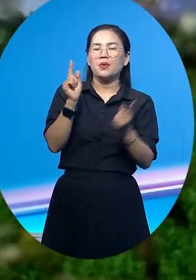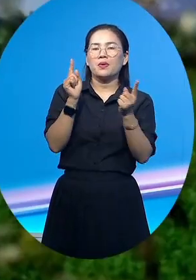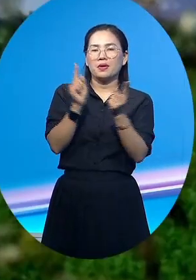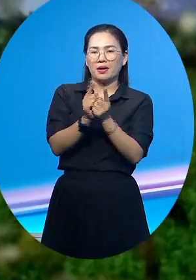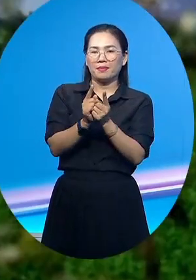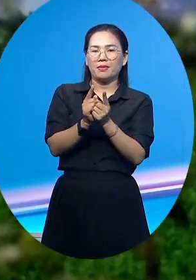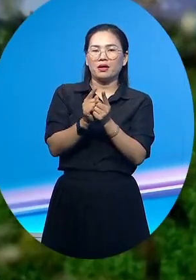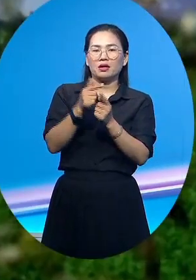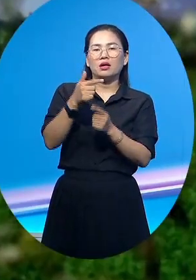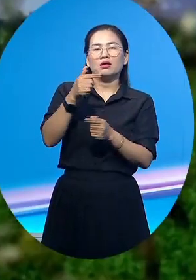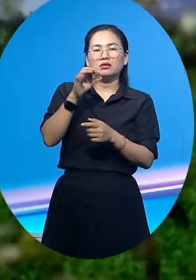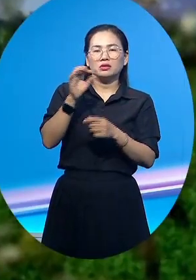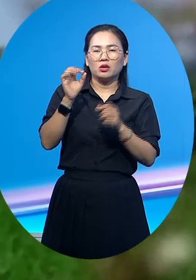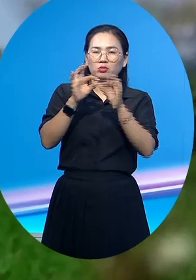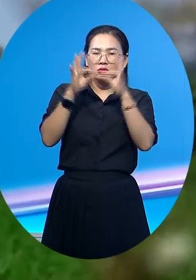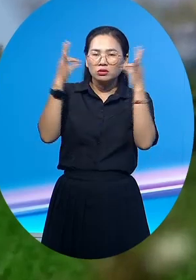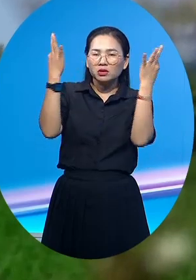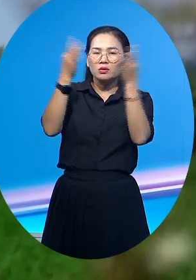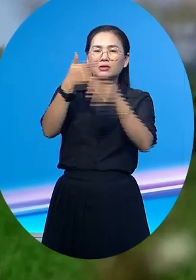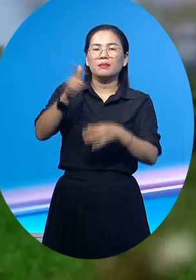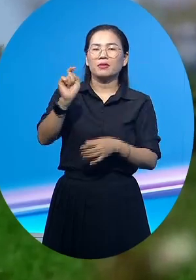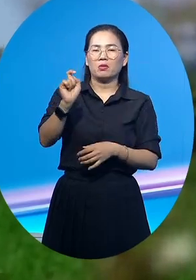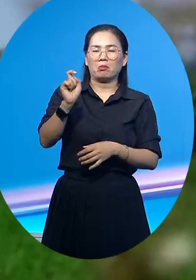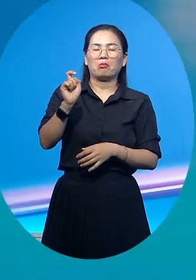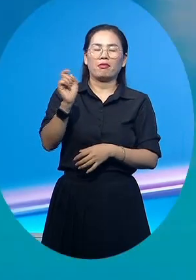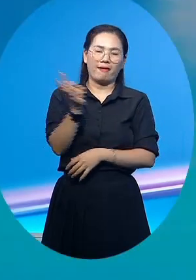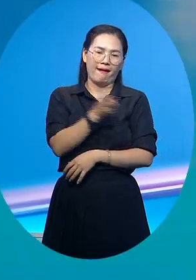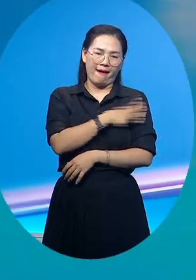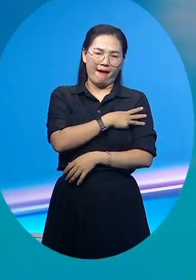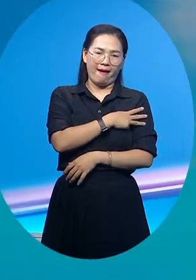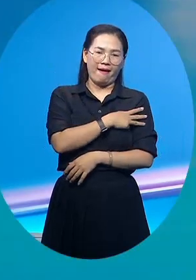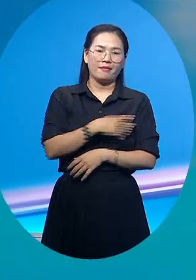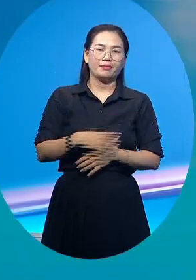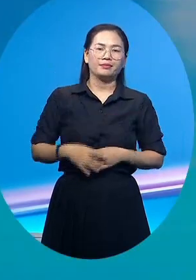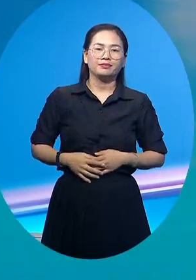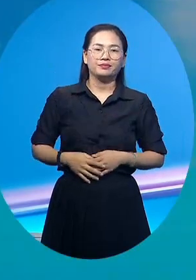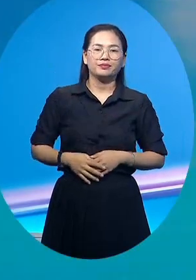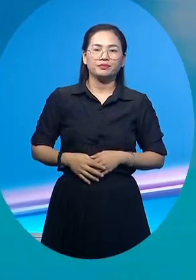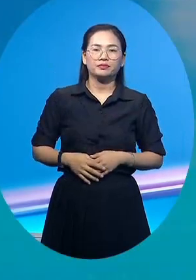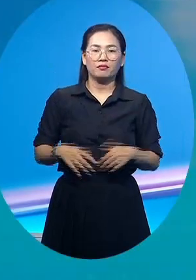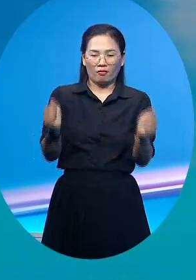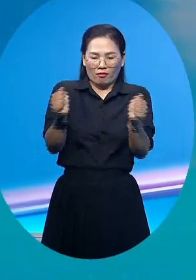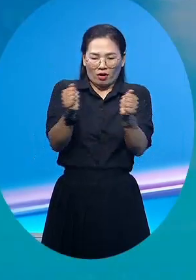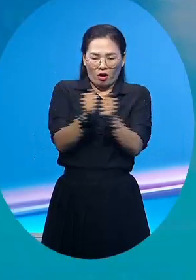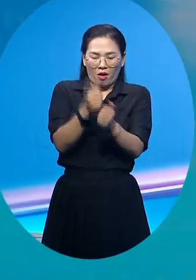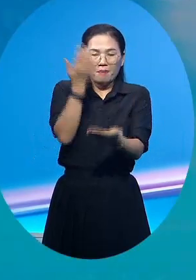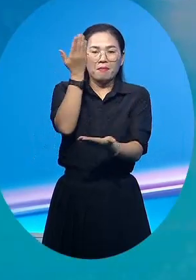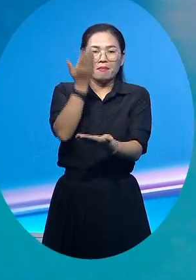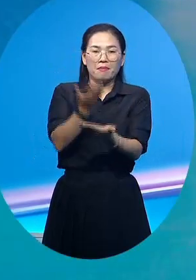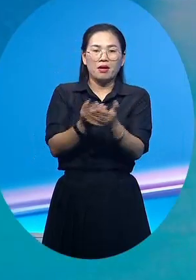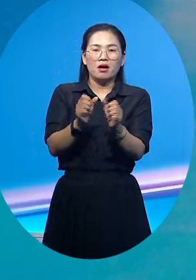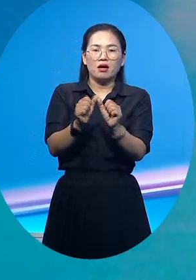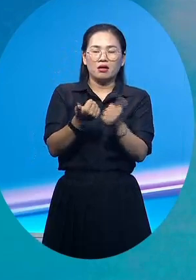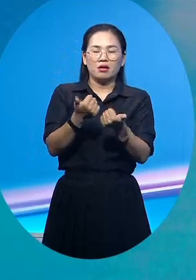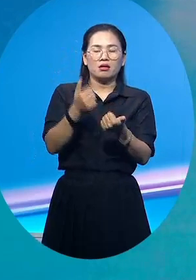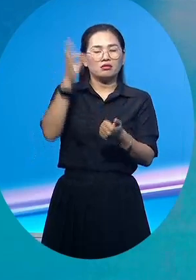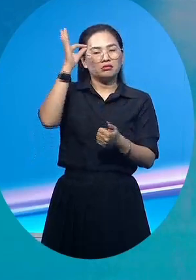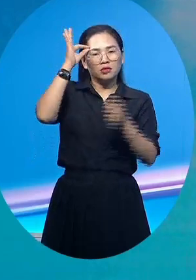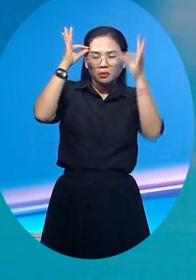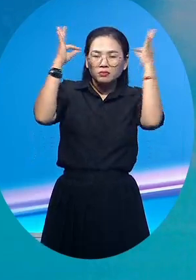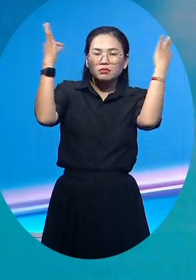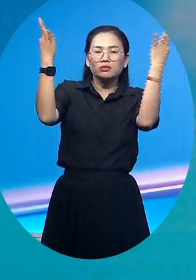Tổng giám đốc Tập đoàn Năng lượng nguyên tử Quốc gia Nga Trong một cuộc họp mới đây với tổng thống Nga